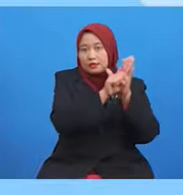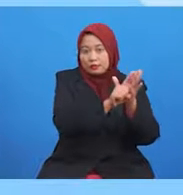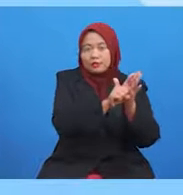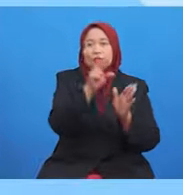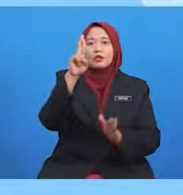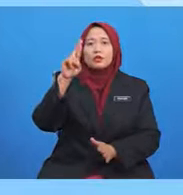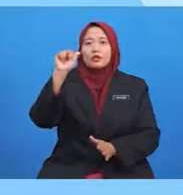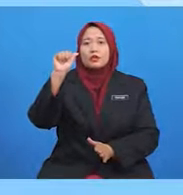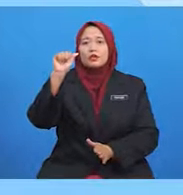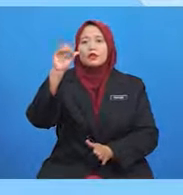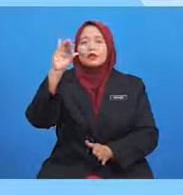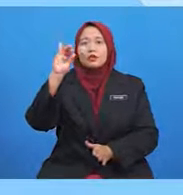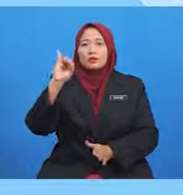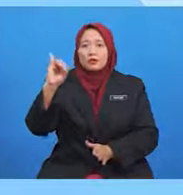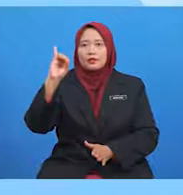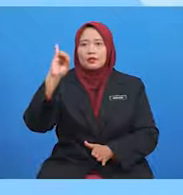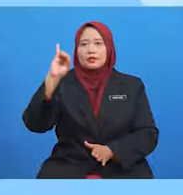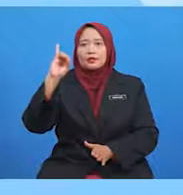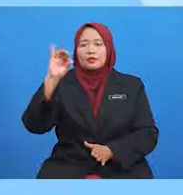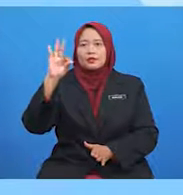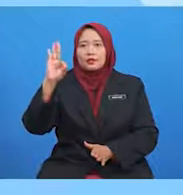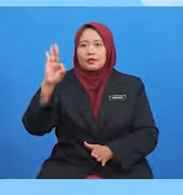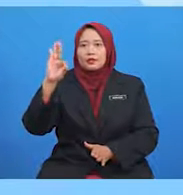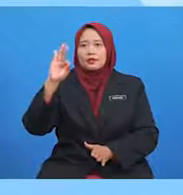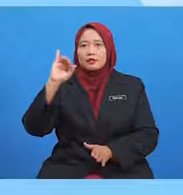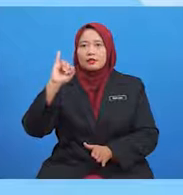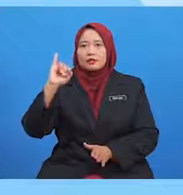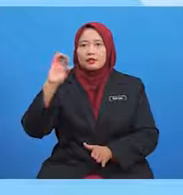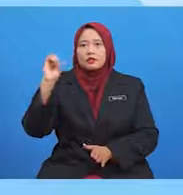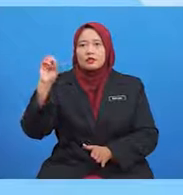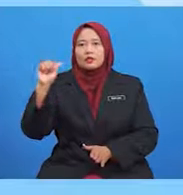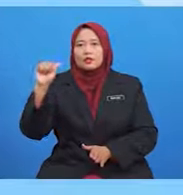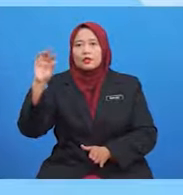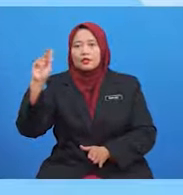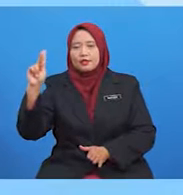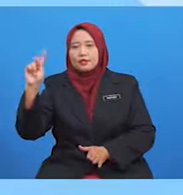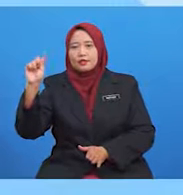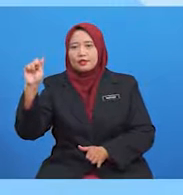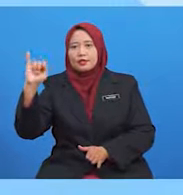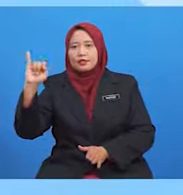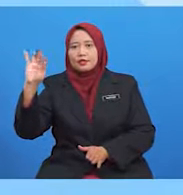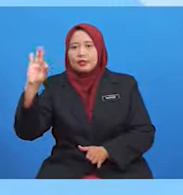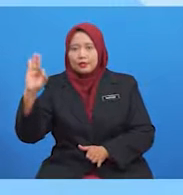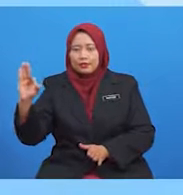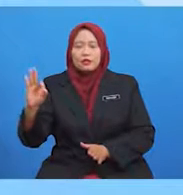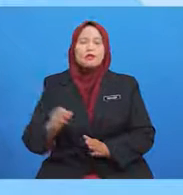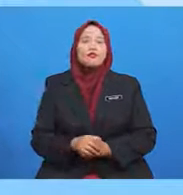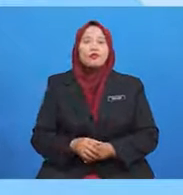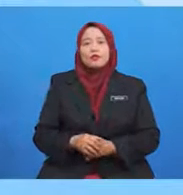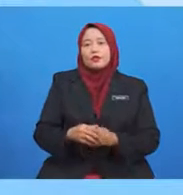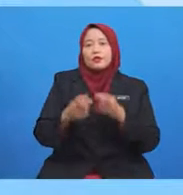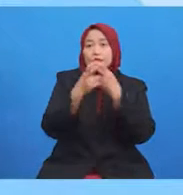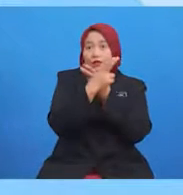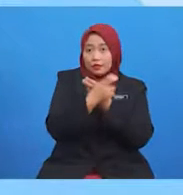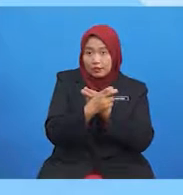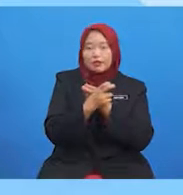Ya, betul. Simbol radioaktif. Di mana rasanya